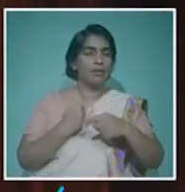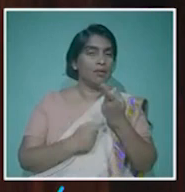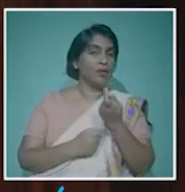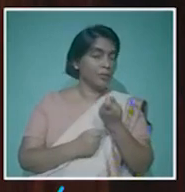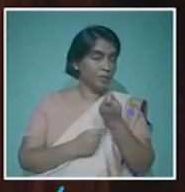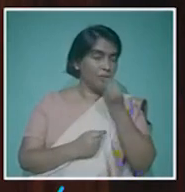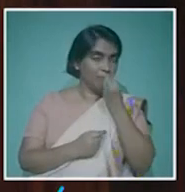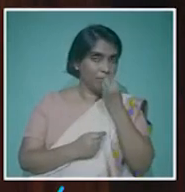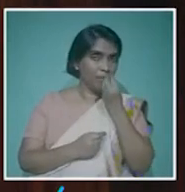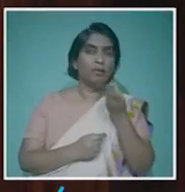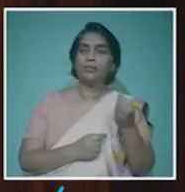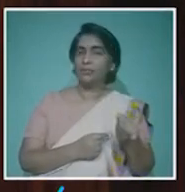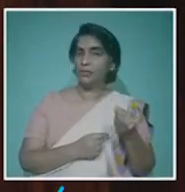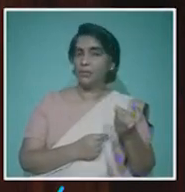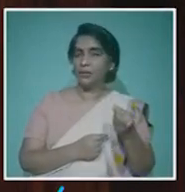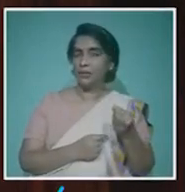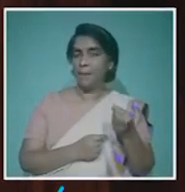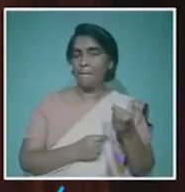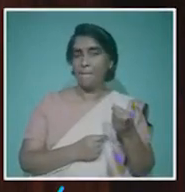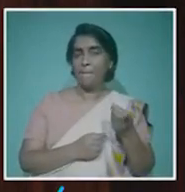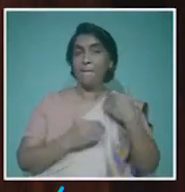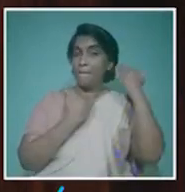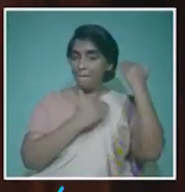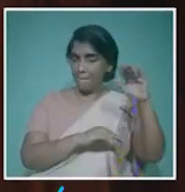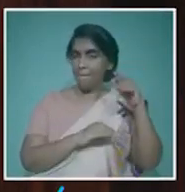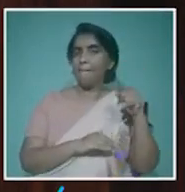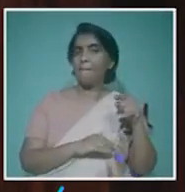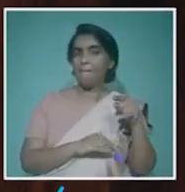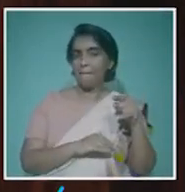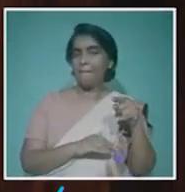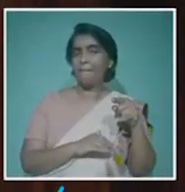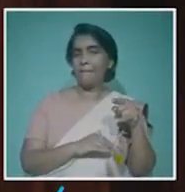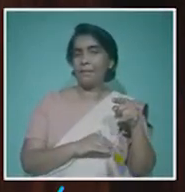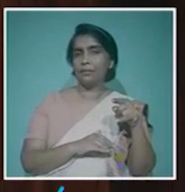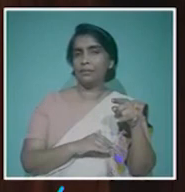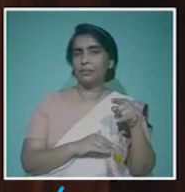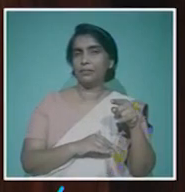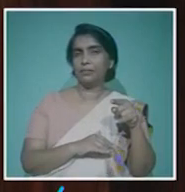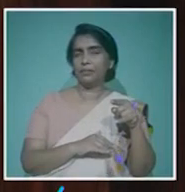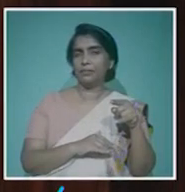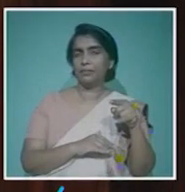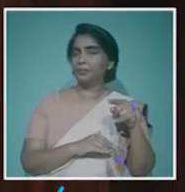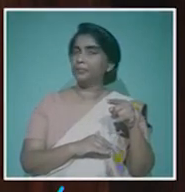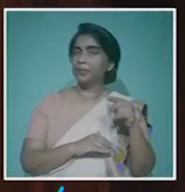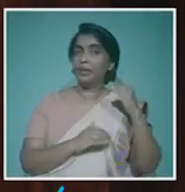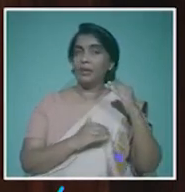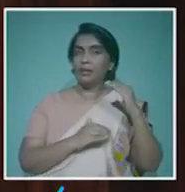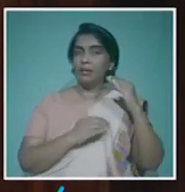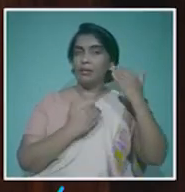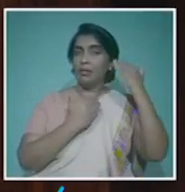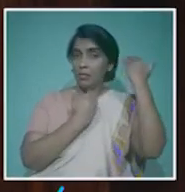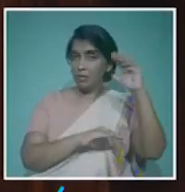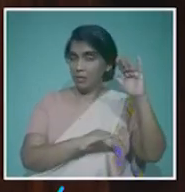ඒ භාණ්ඩවල තියෙන අපනයන භාණ්ඩවල තියෙන අපනයන තහනම දැන් ටිකෙන්